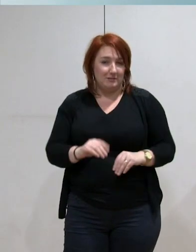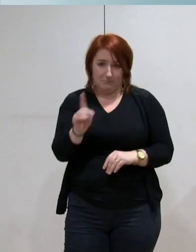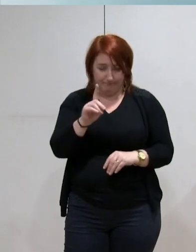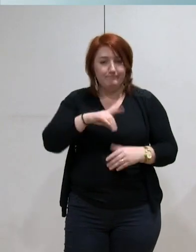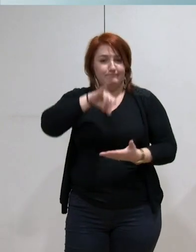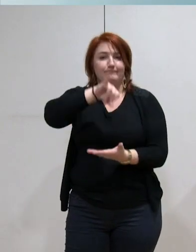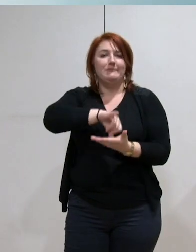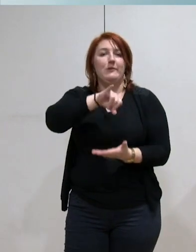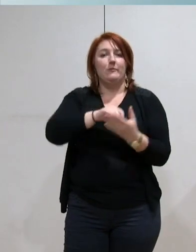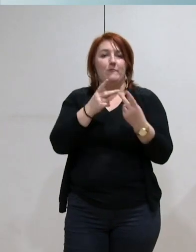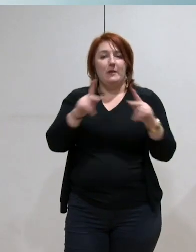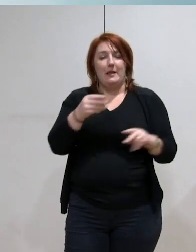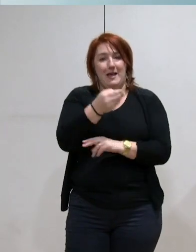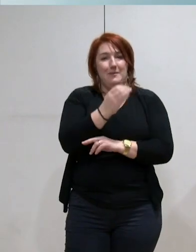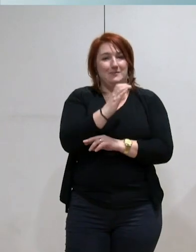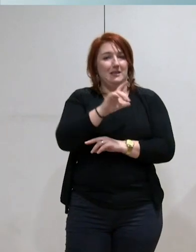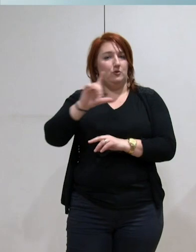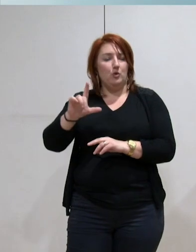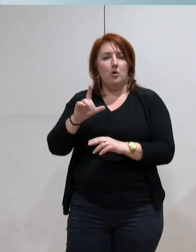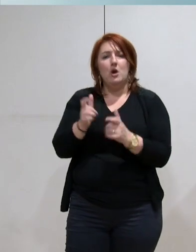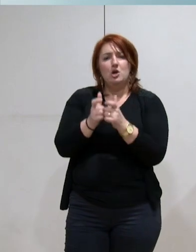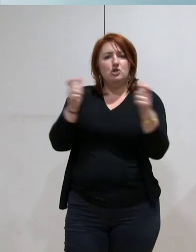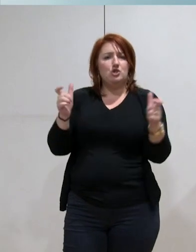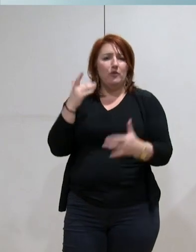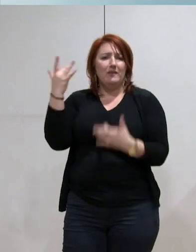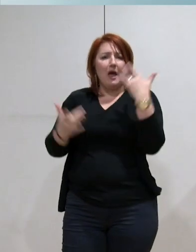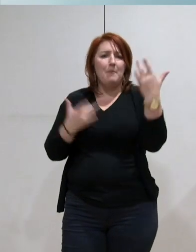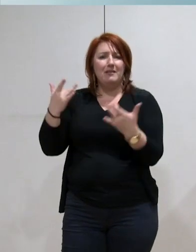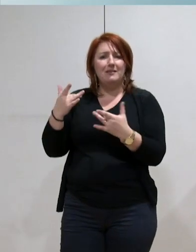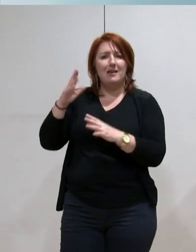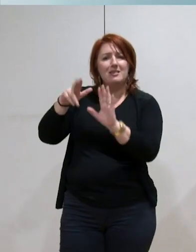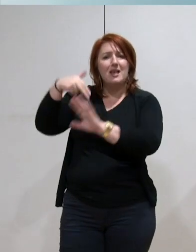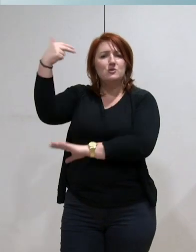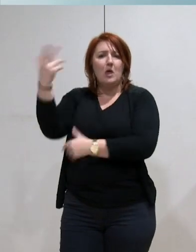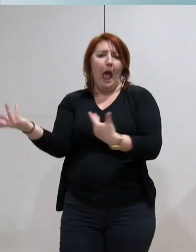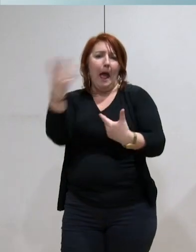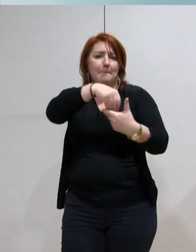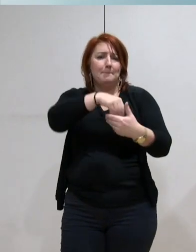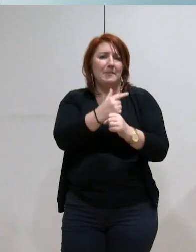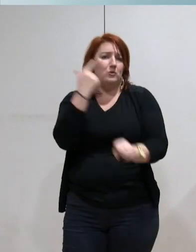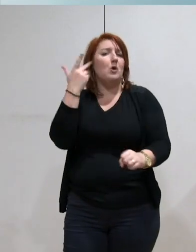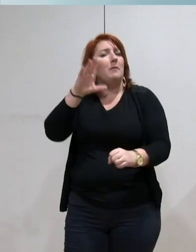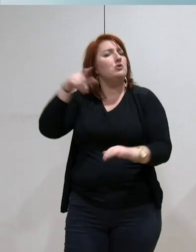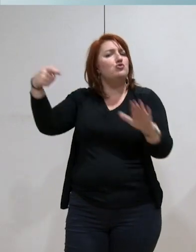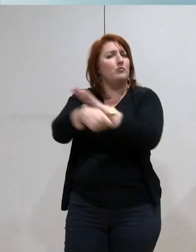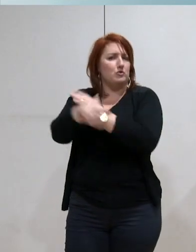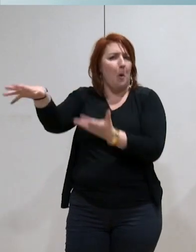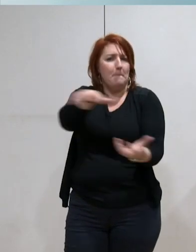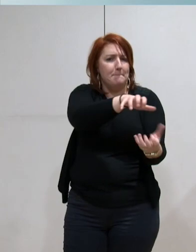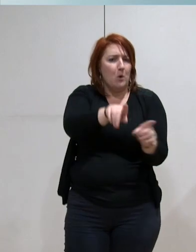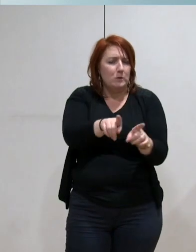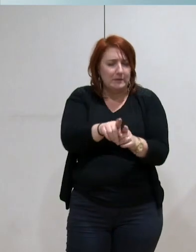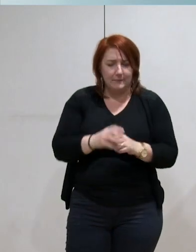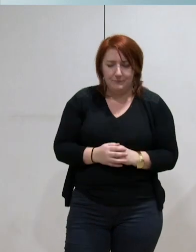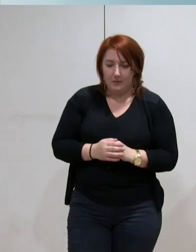absorbait depuis un an le Centre Dramatique nationale mais qui a récupéré les subventions donc le projet ambitieux pour